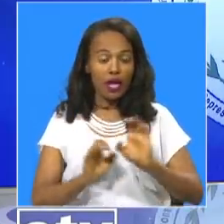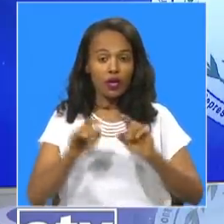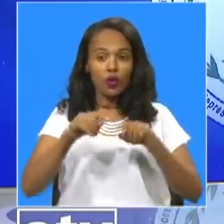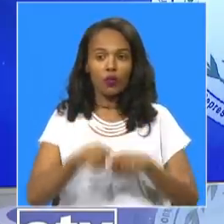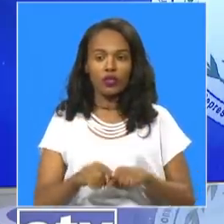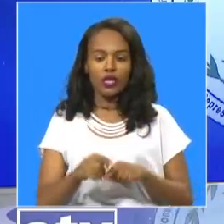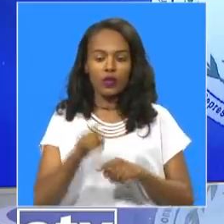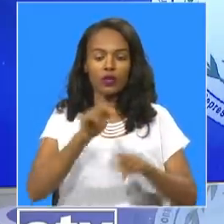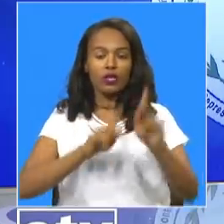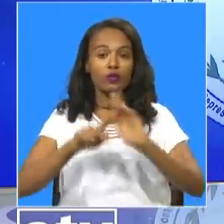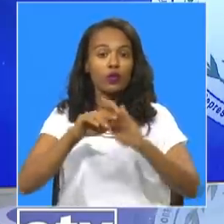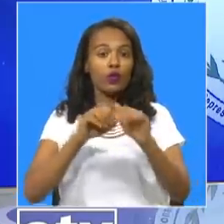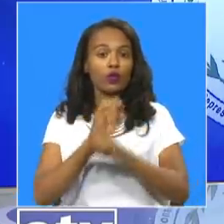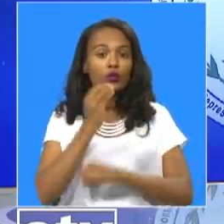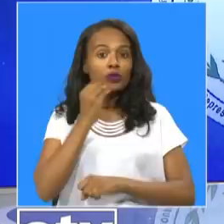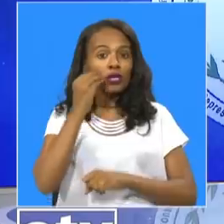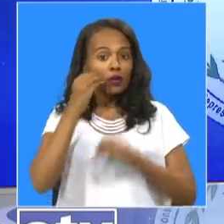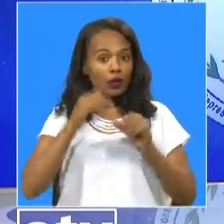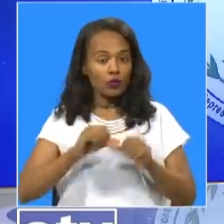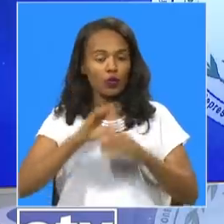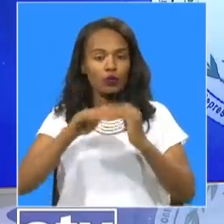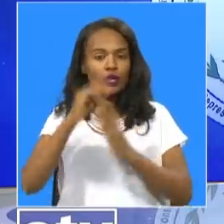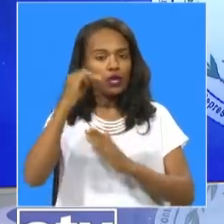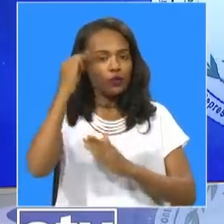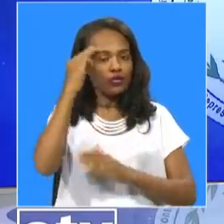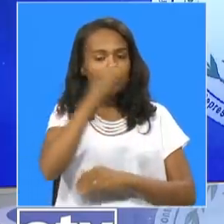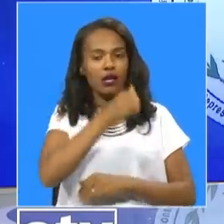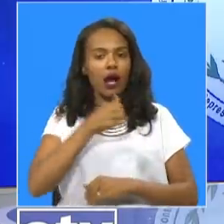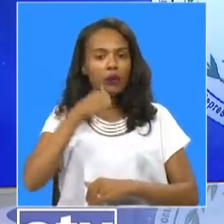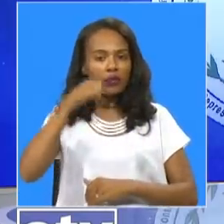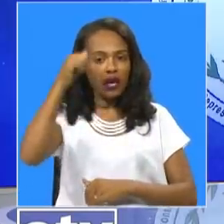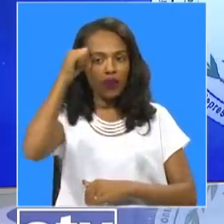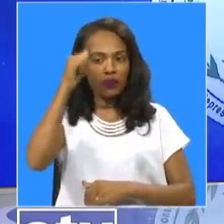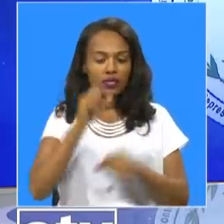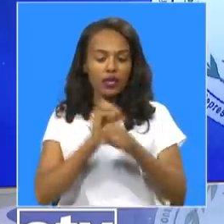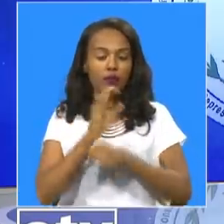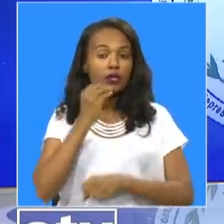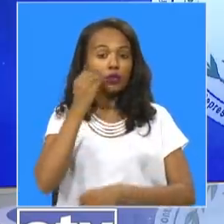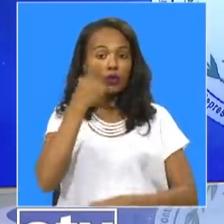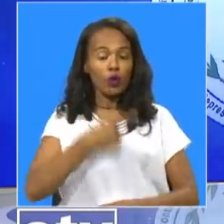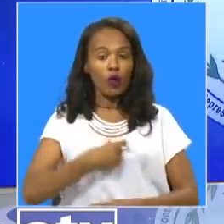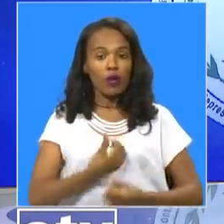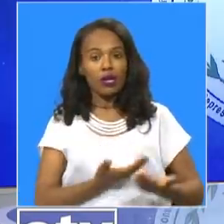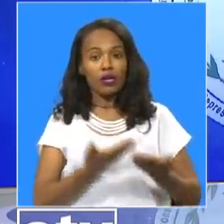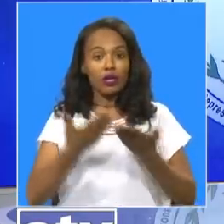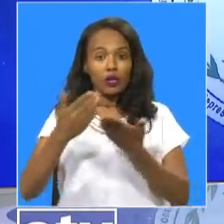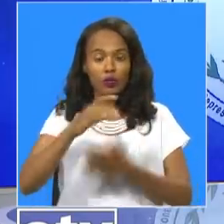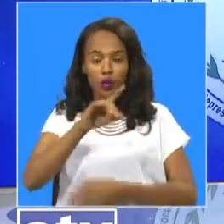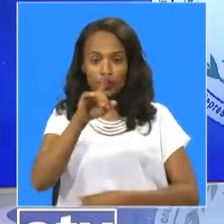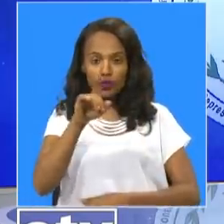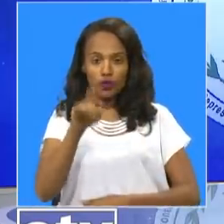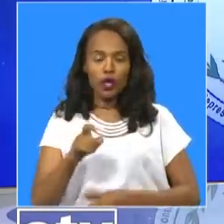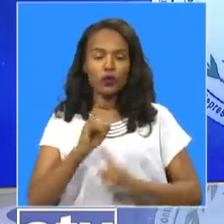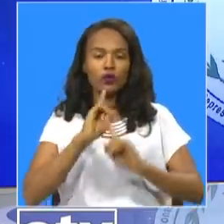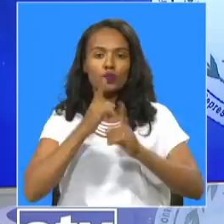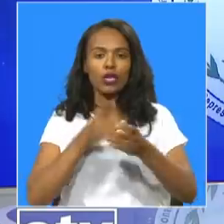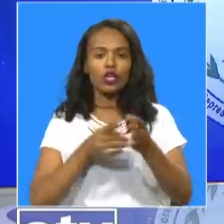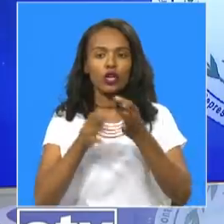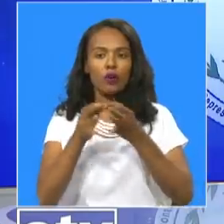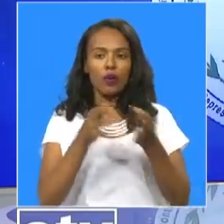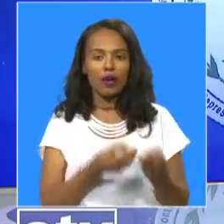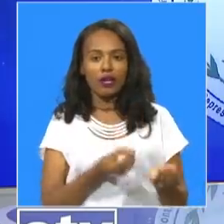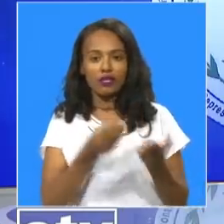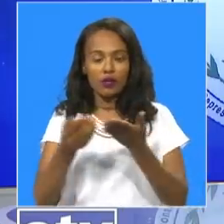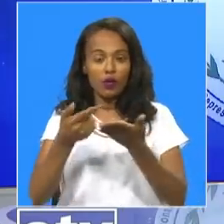በዛሬው የስቶካዮች ምክር ቤት ውሎ ጠቅላይ ሚኒስትር አብይ አህመድ ከምክር ቤቱ አባላት ለቀረቡላቸው ጥያቄዎች ምላሽና ማብራሪያ